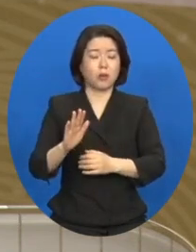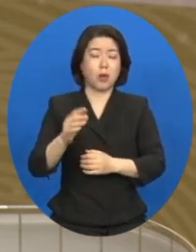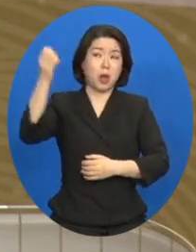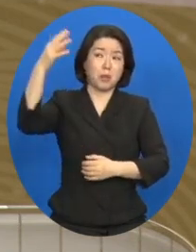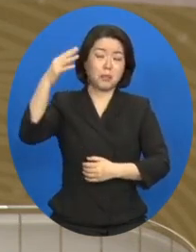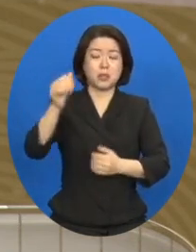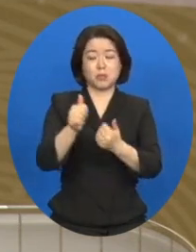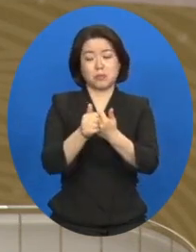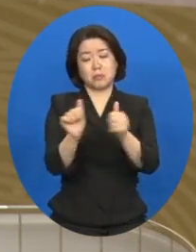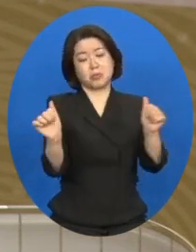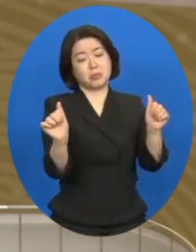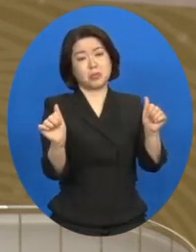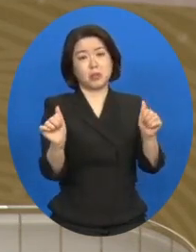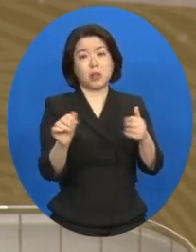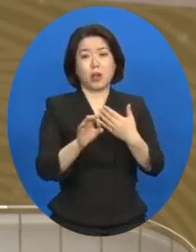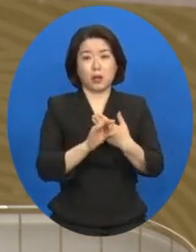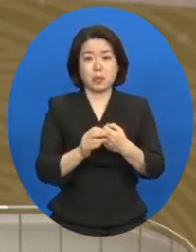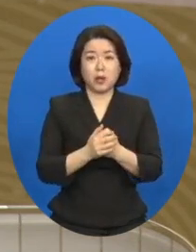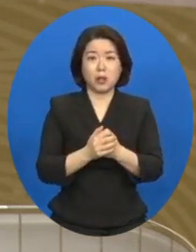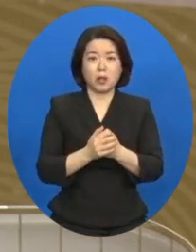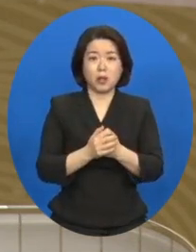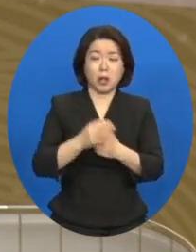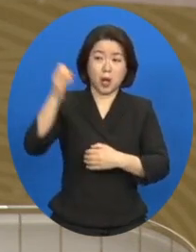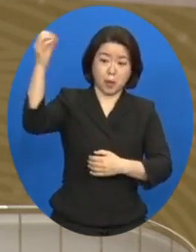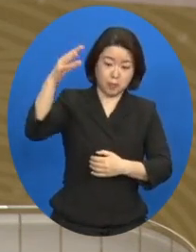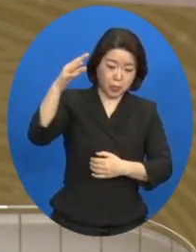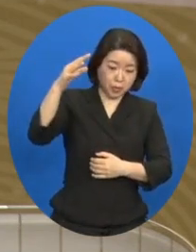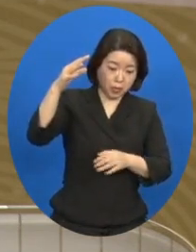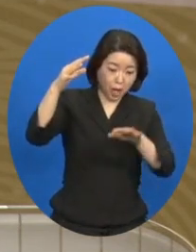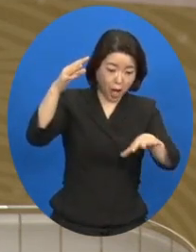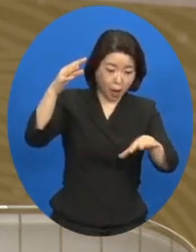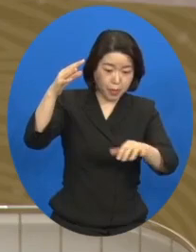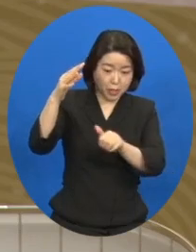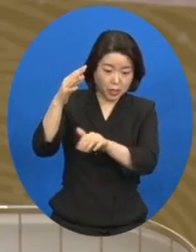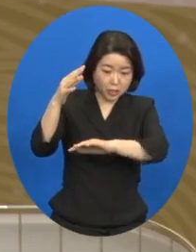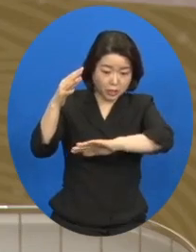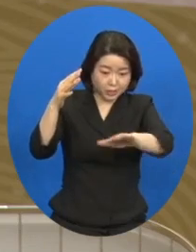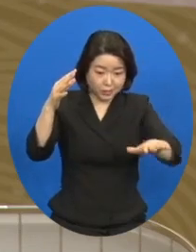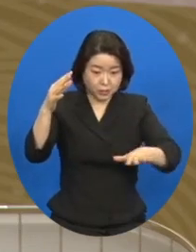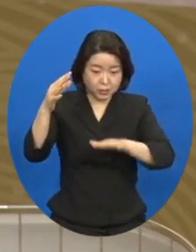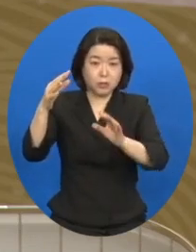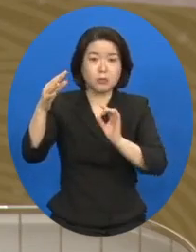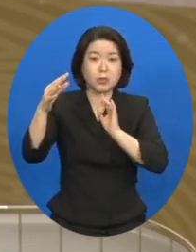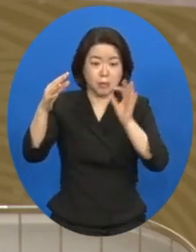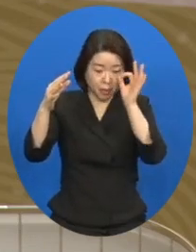등지고 있으면 빛이 비치는데도 앞에는 그림자밖에 안